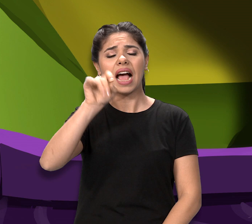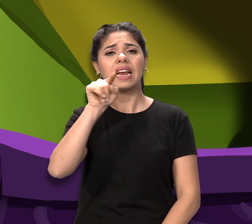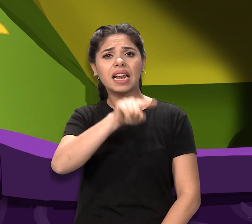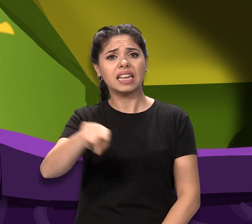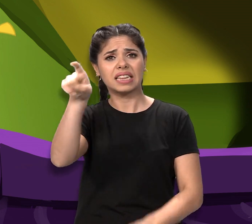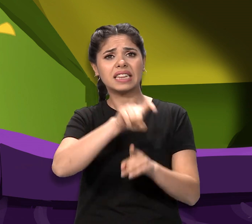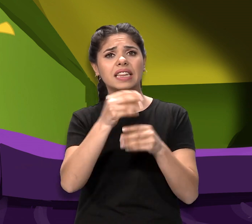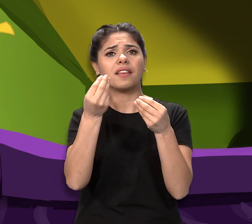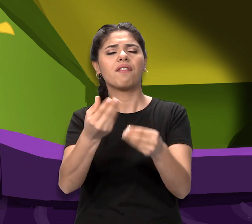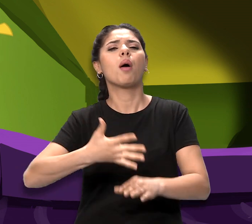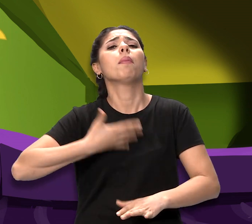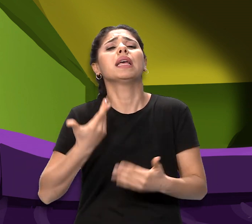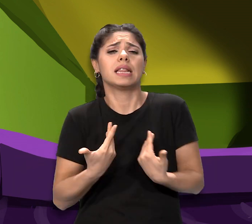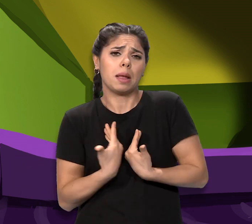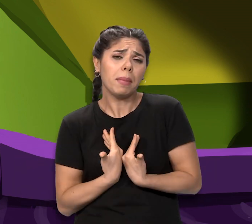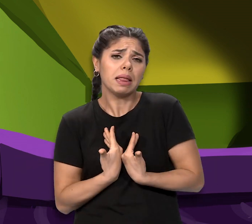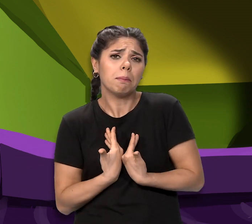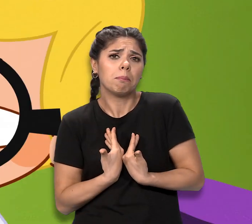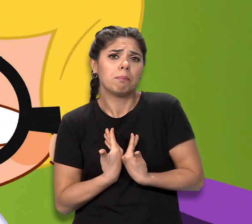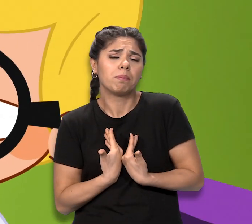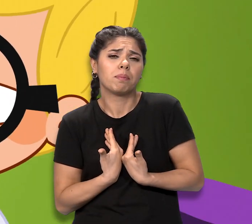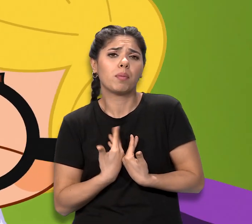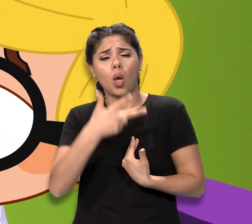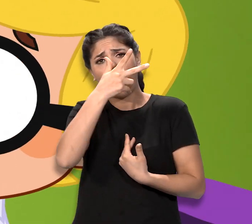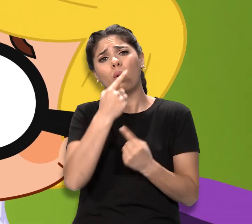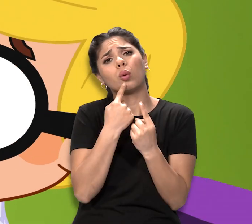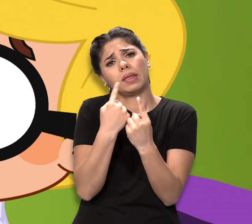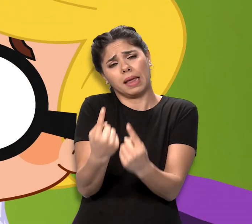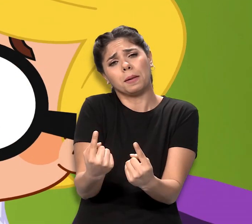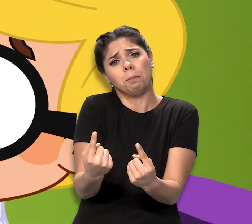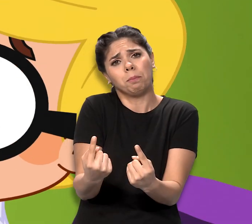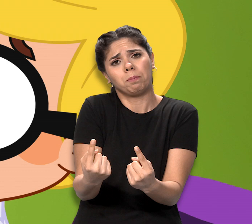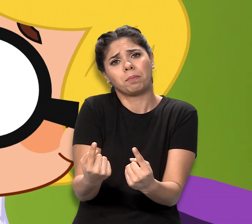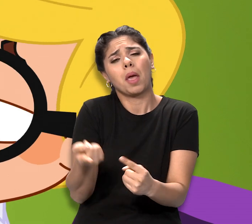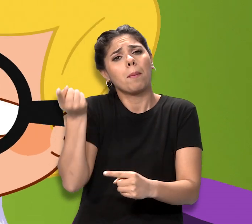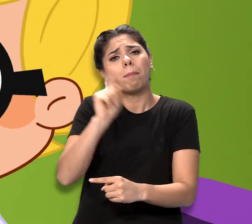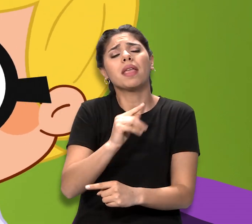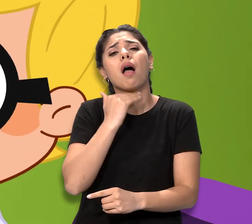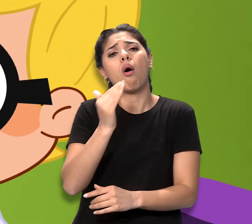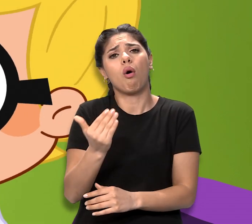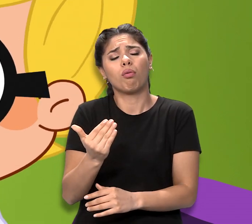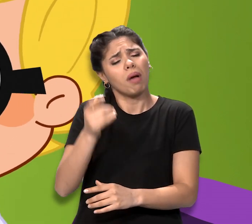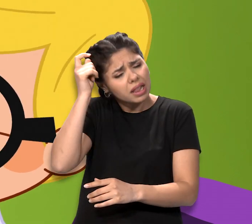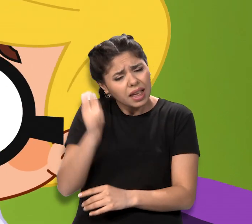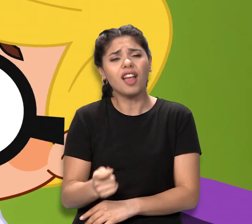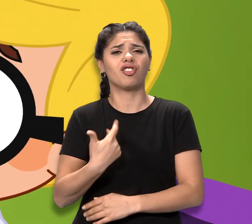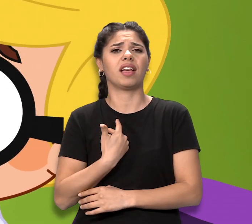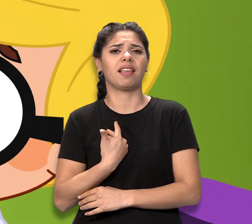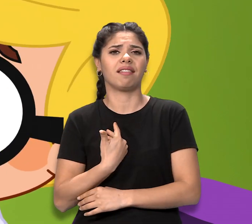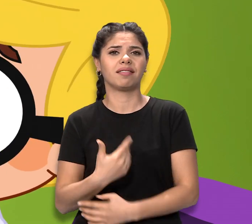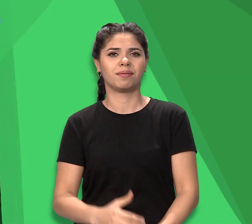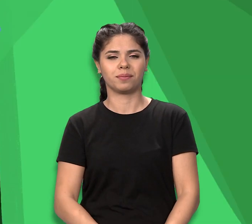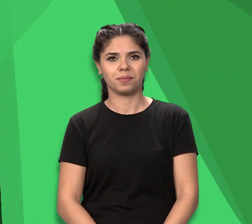Arılar, sizi sinirlendirmek istemedim. Özür de diledim. Bir daha olmaz.